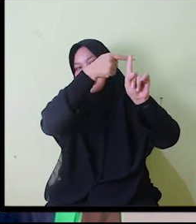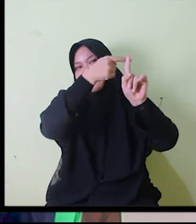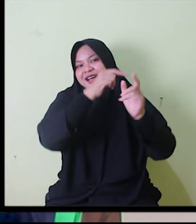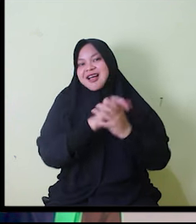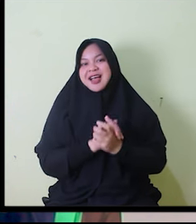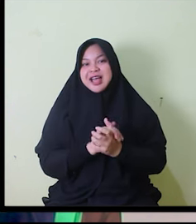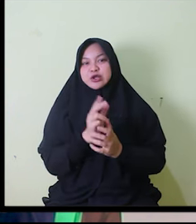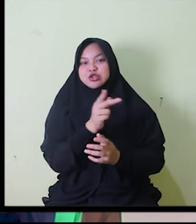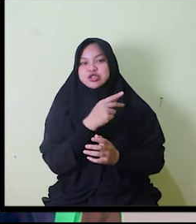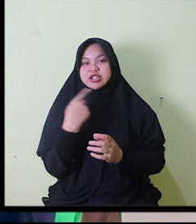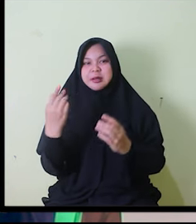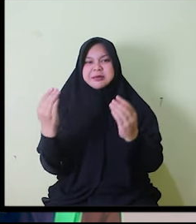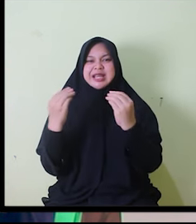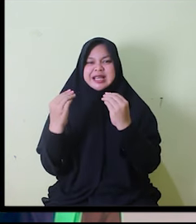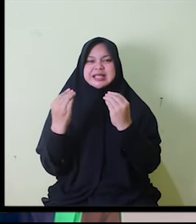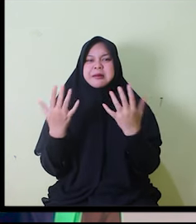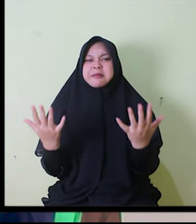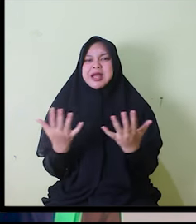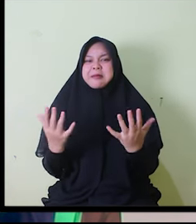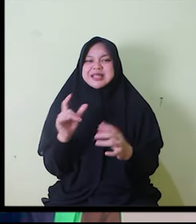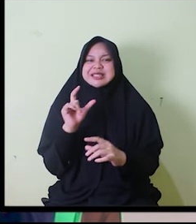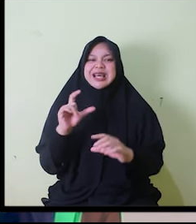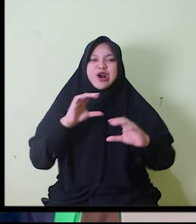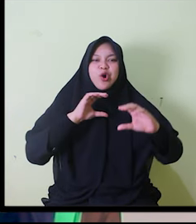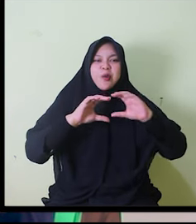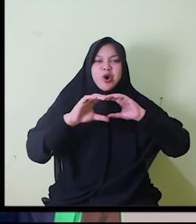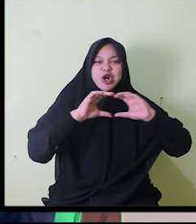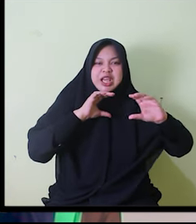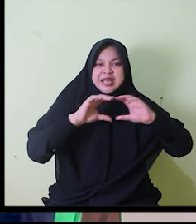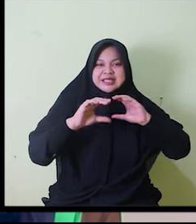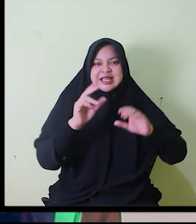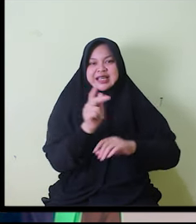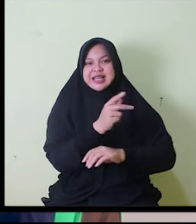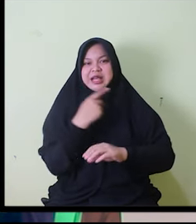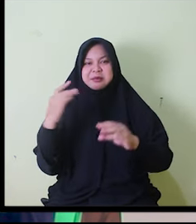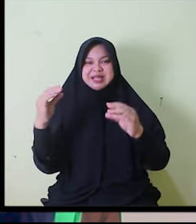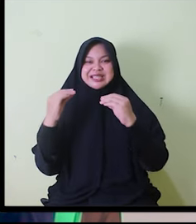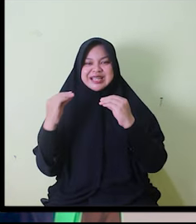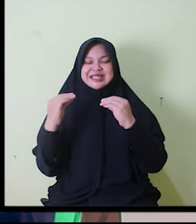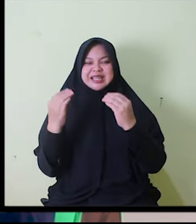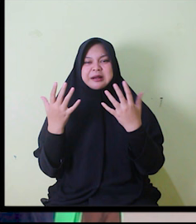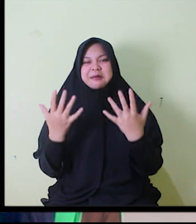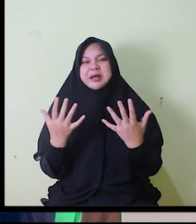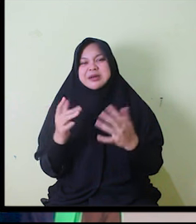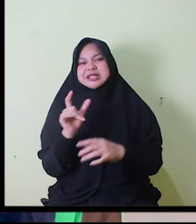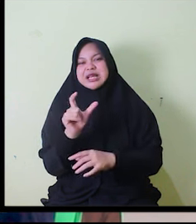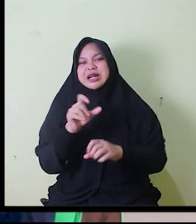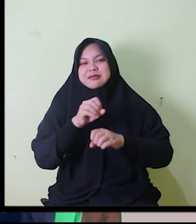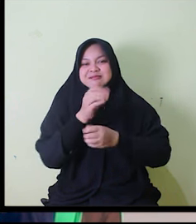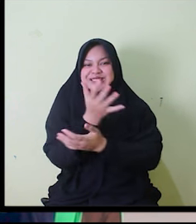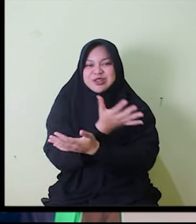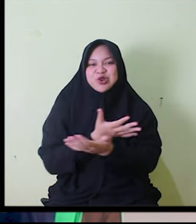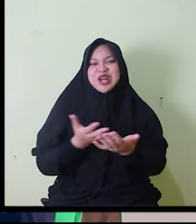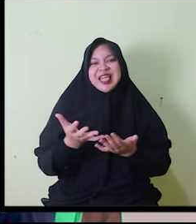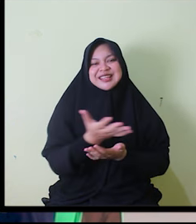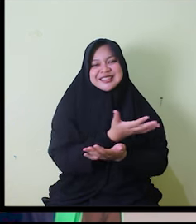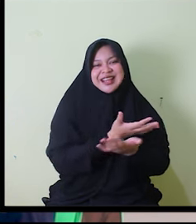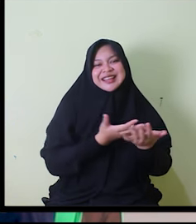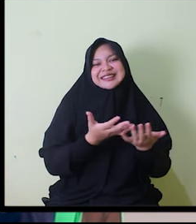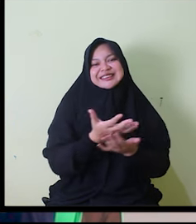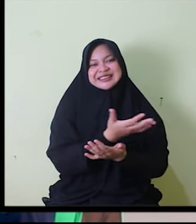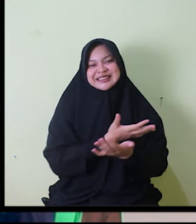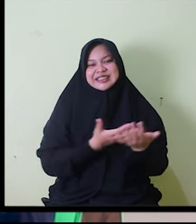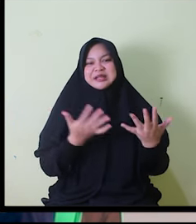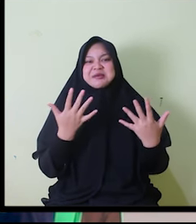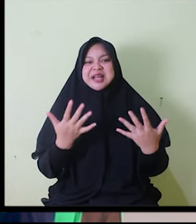diajarkan Bagaimana cara berkomunikasi kami diajarkan Bagaimana bersosialisasi dan bagaimana caranya